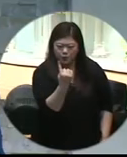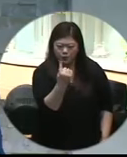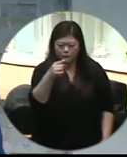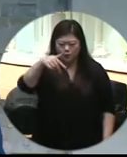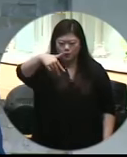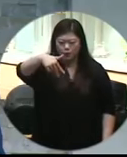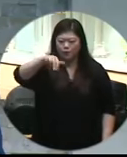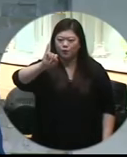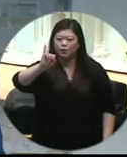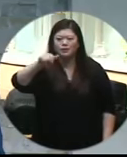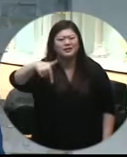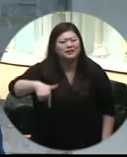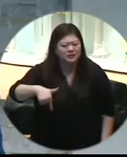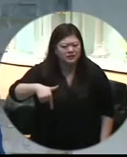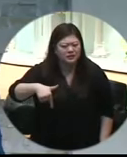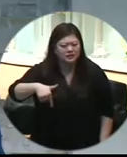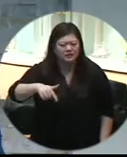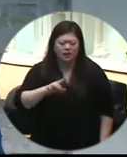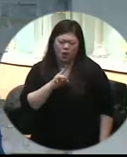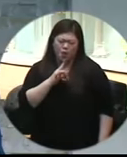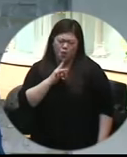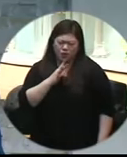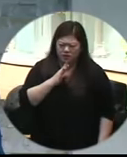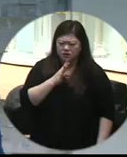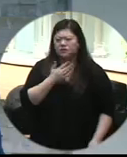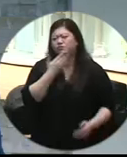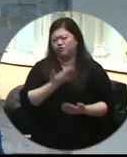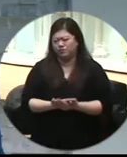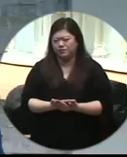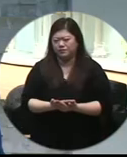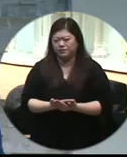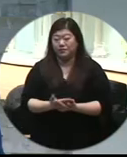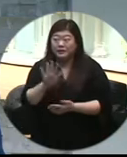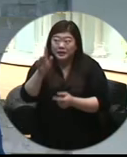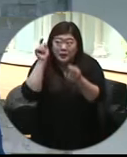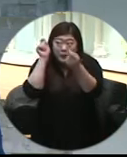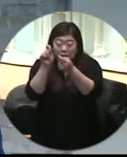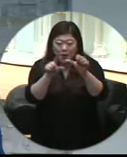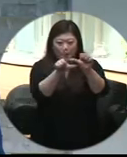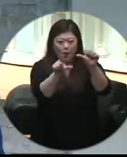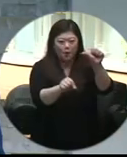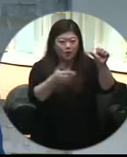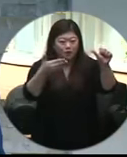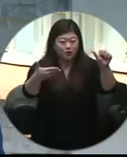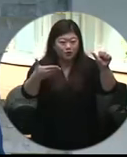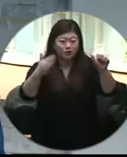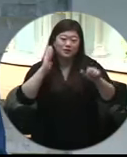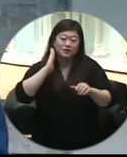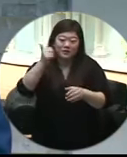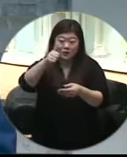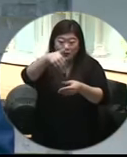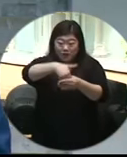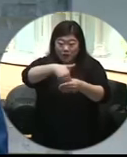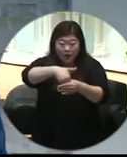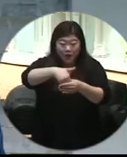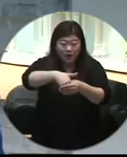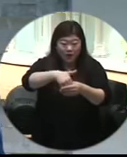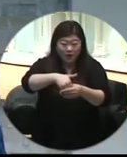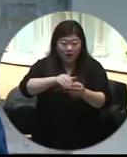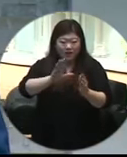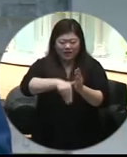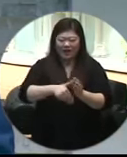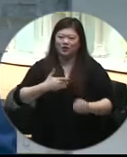오직이라는 말을 하는 것입니다. 요즘 5월 9일 이제 대선을 앞두고 이제 각 당 대표들이